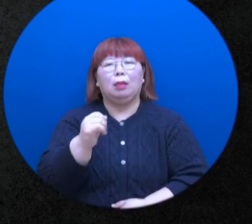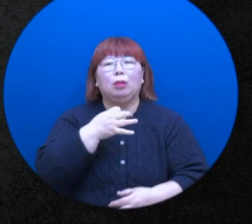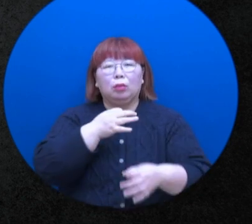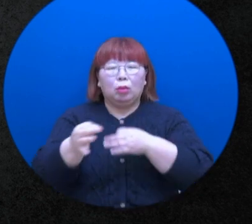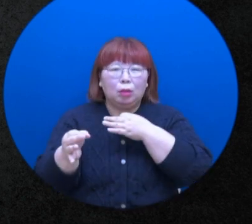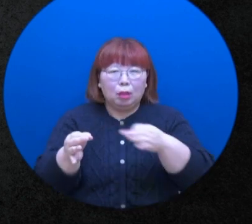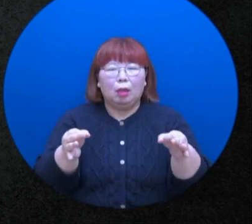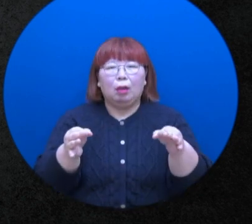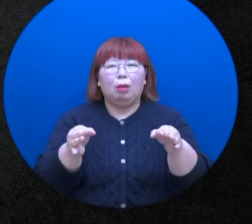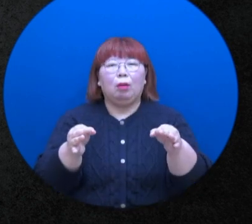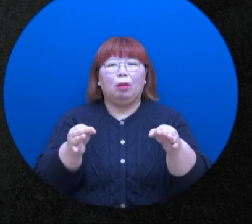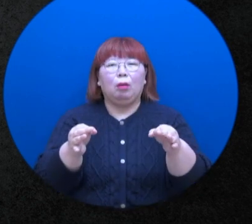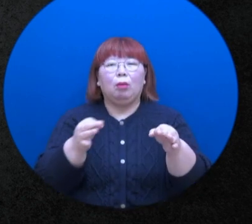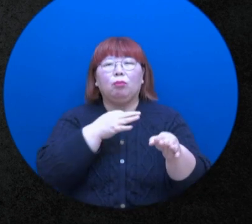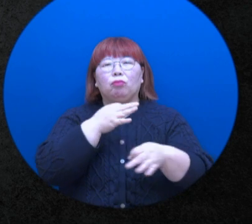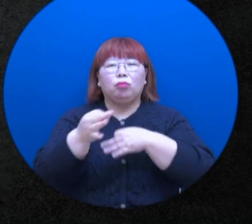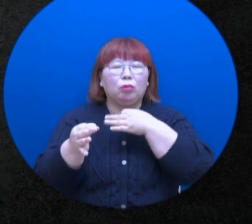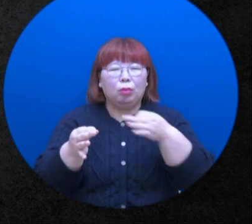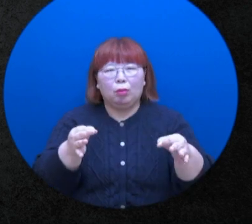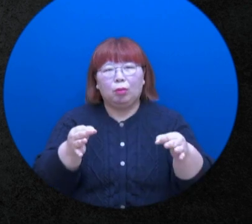소리내어 불러보고,